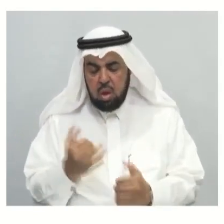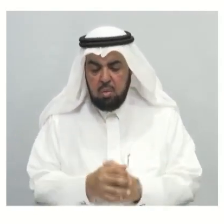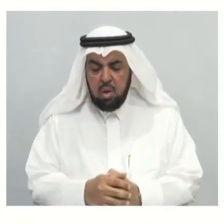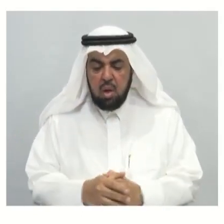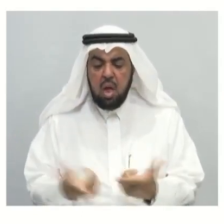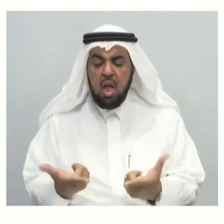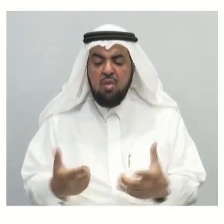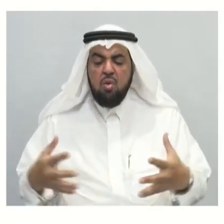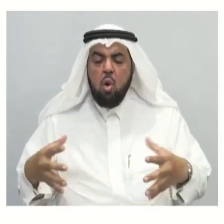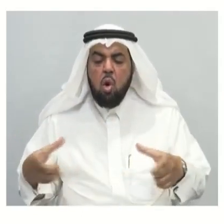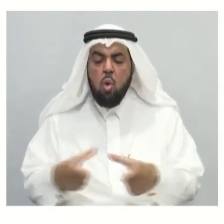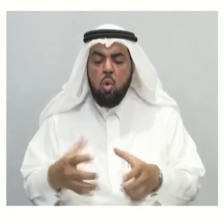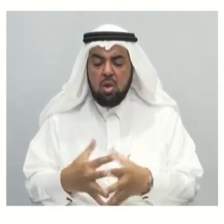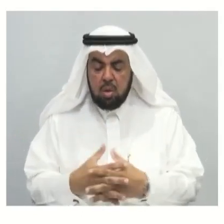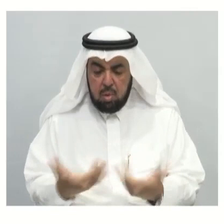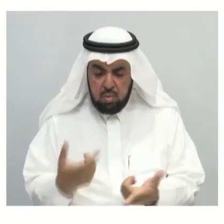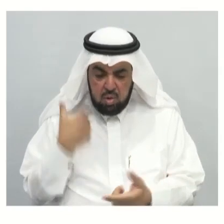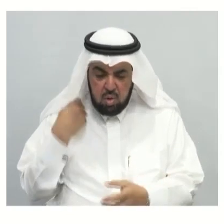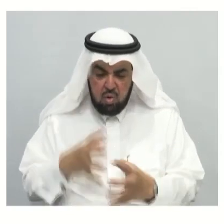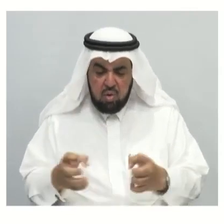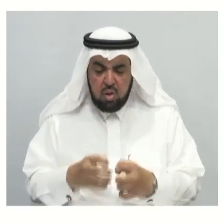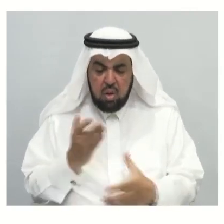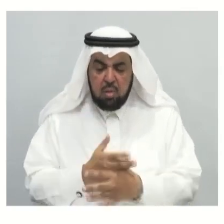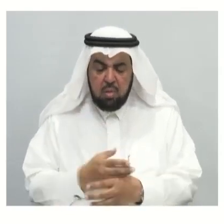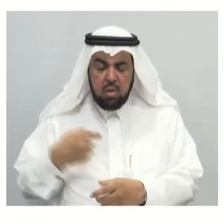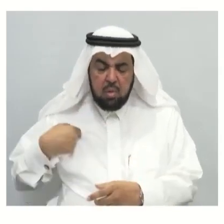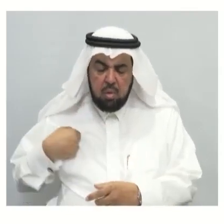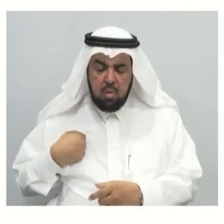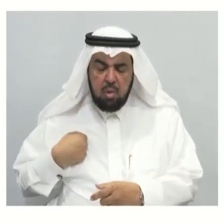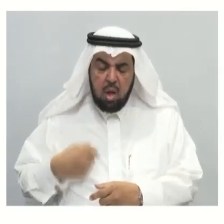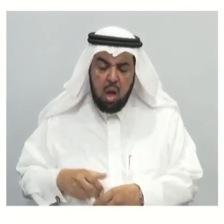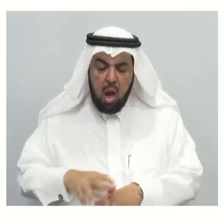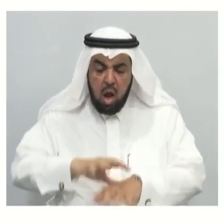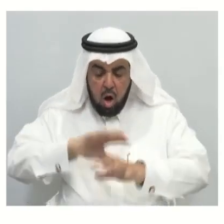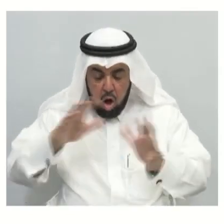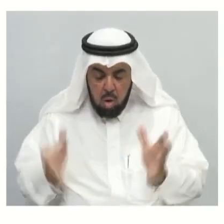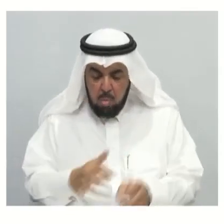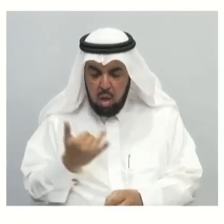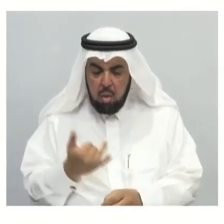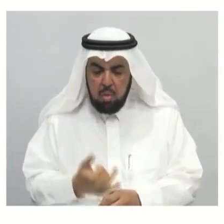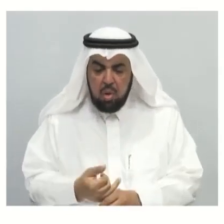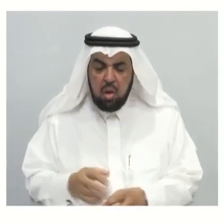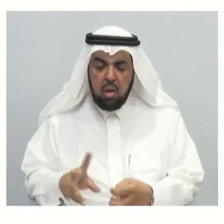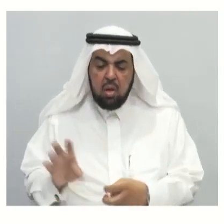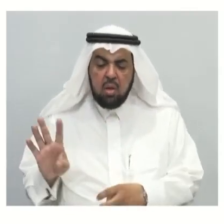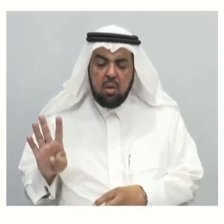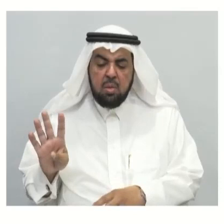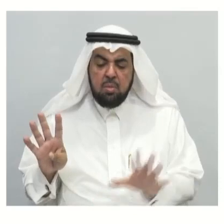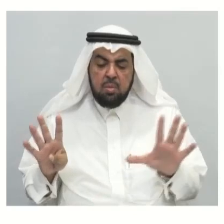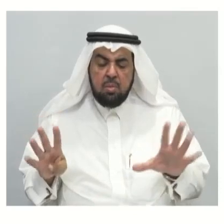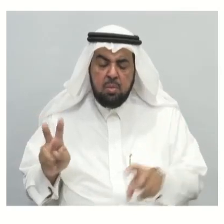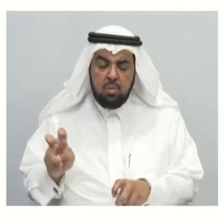عضويه الجامعه العربيه يفسر سبب تسميه القمه العربيه التاس باسم